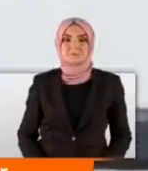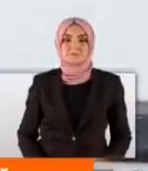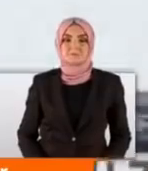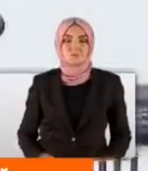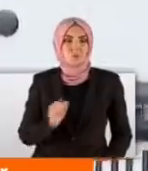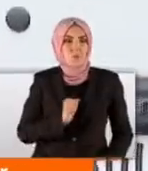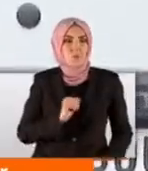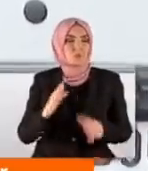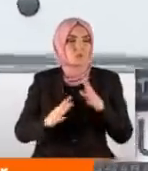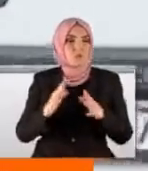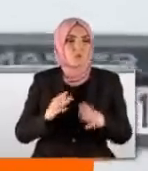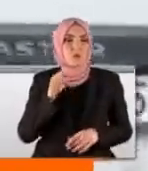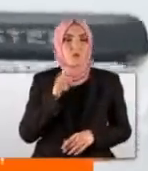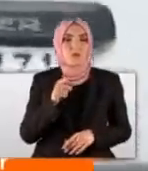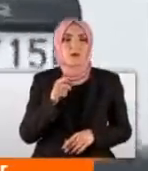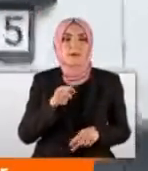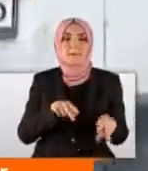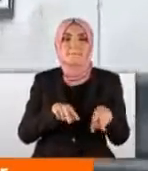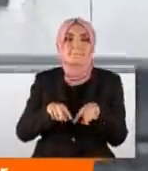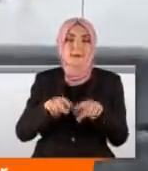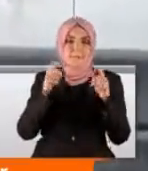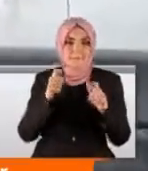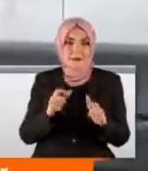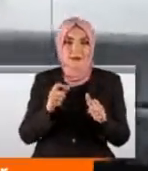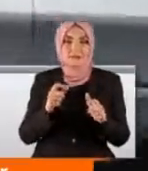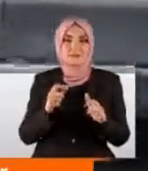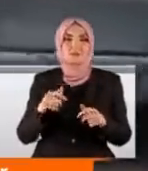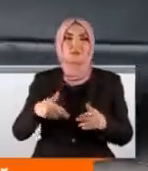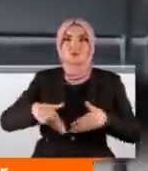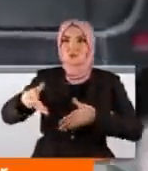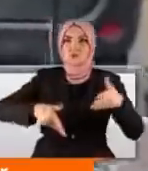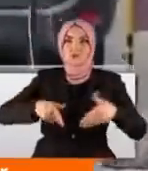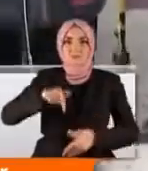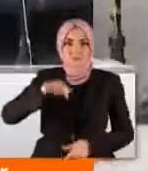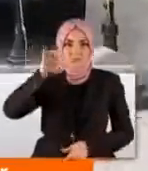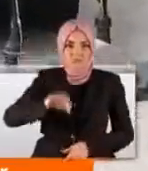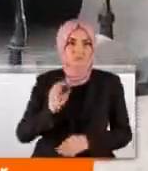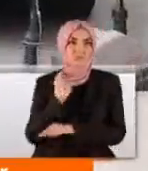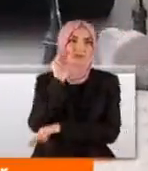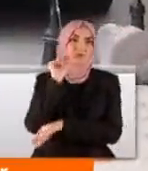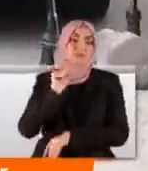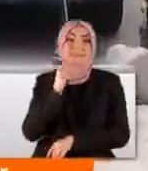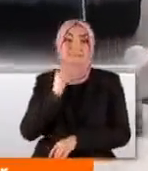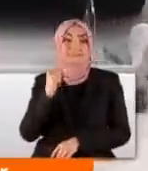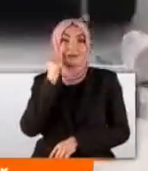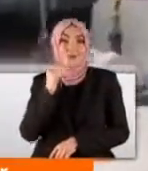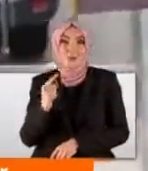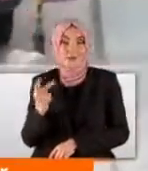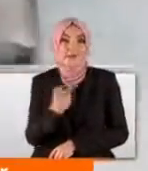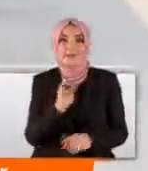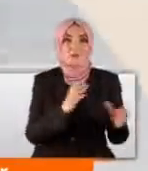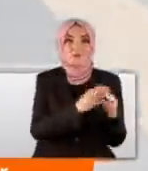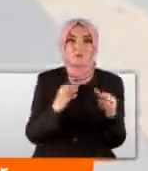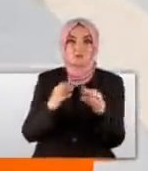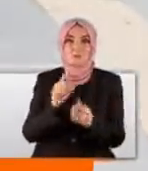Korkunç olay Mamak'ta Neşet Ertaş Caddesi'nde tam da bu noktada yaşandı. İki grup iddiaya göre 15 metre ileride tartışmaya